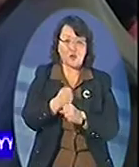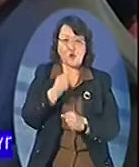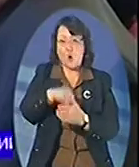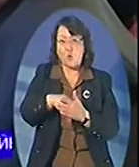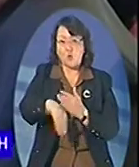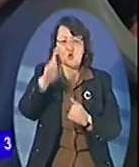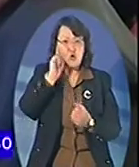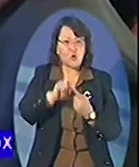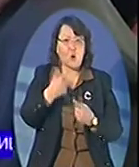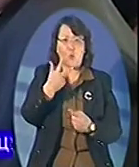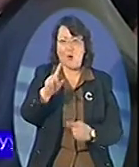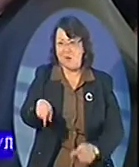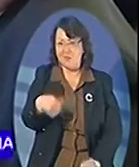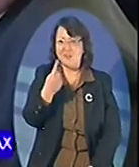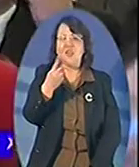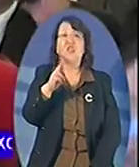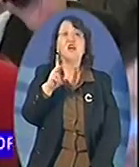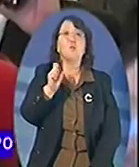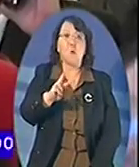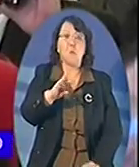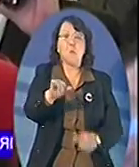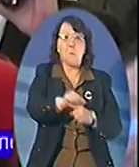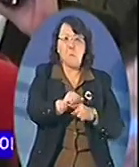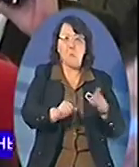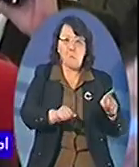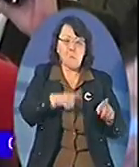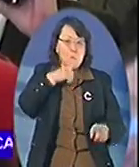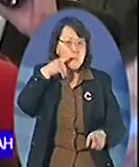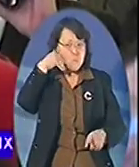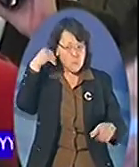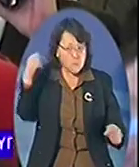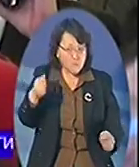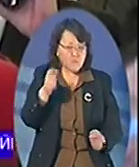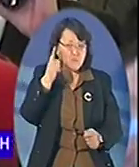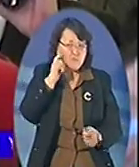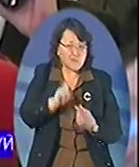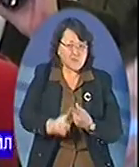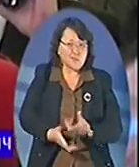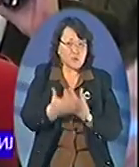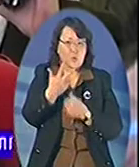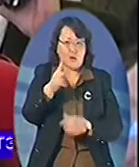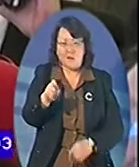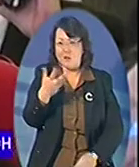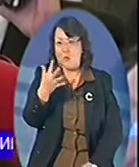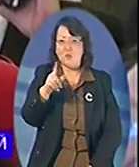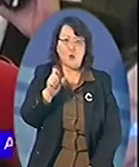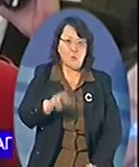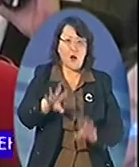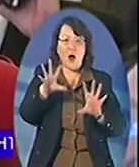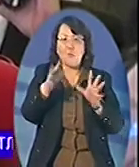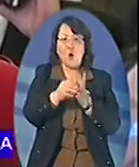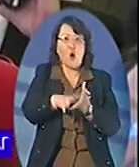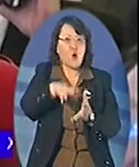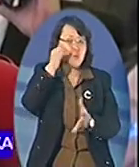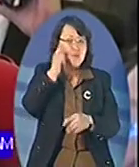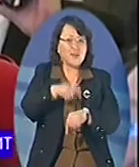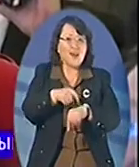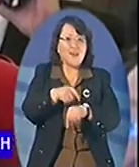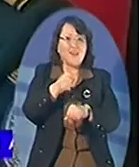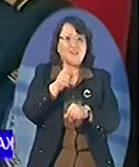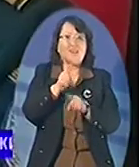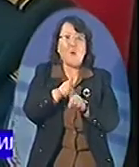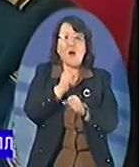3.1 тэрбум төгрөг, за залуу малчдыг дэмжихэд 3.5 тэрбум төгрөг, 100,000 оюутныг цагийн ажил хийх нөхцөлийг бүрдүүлэх